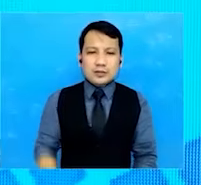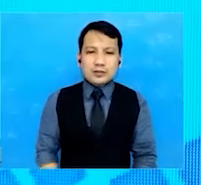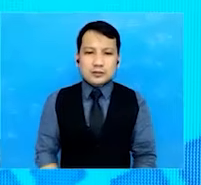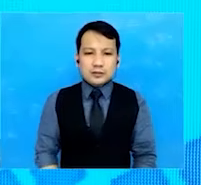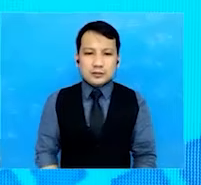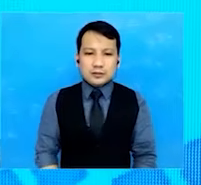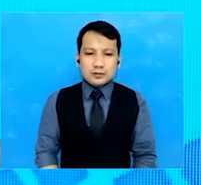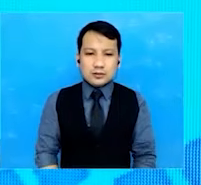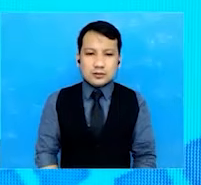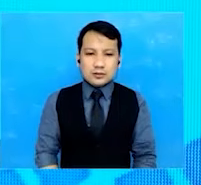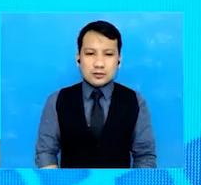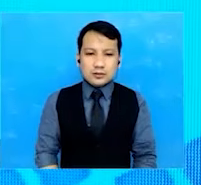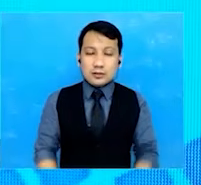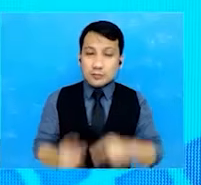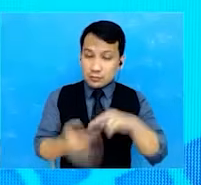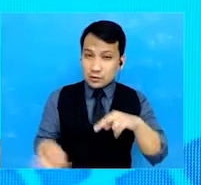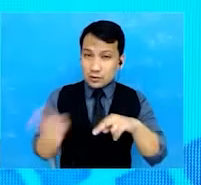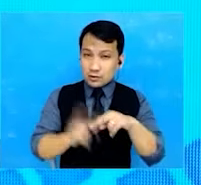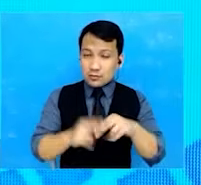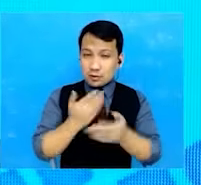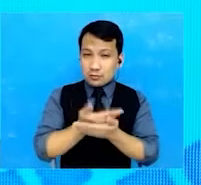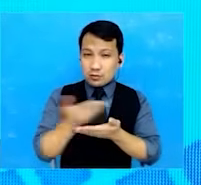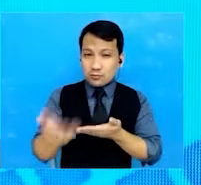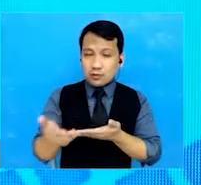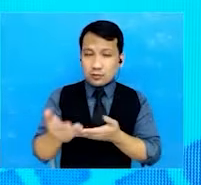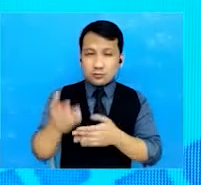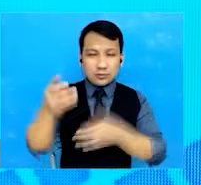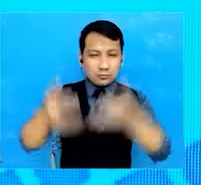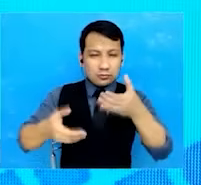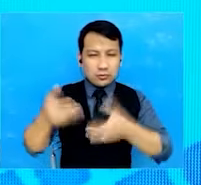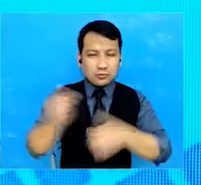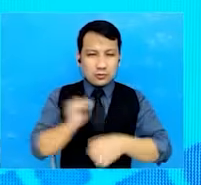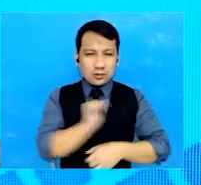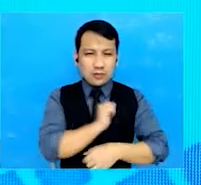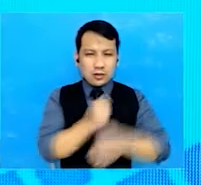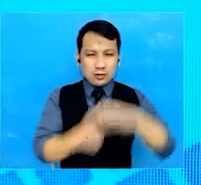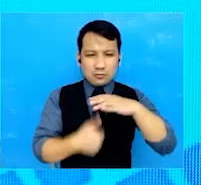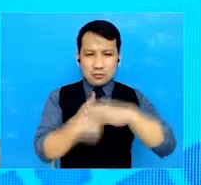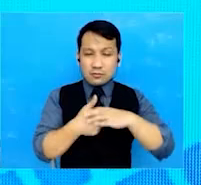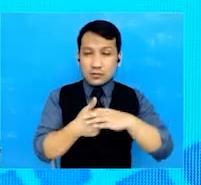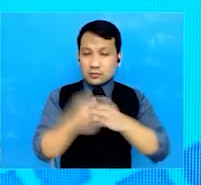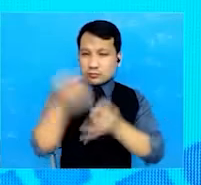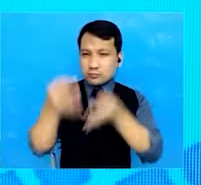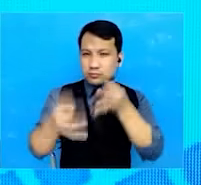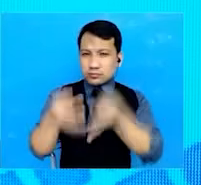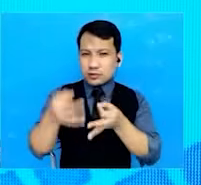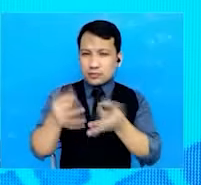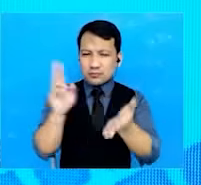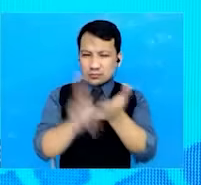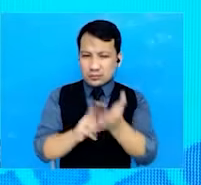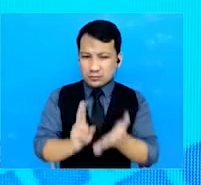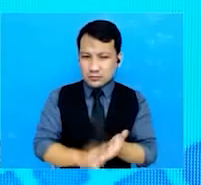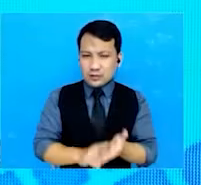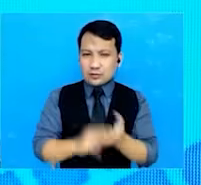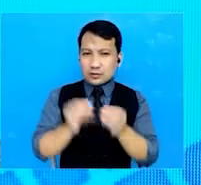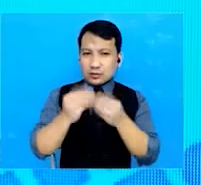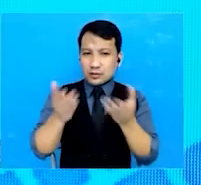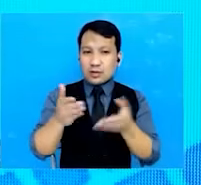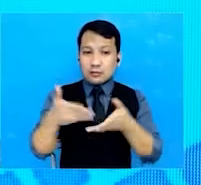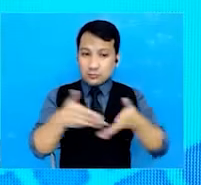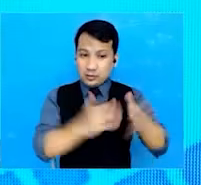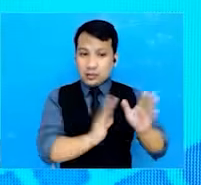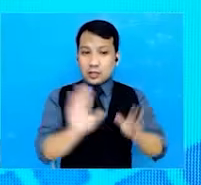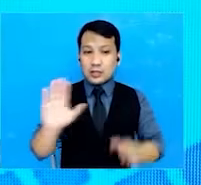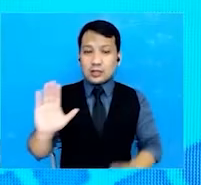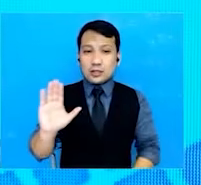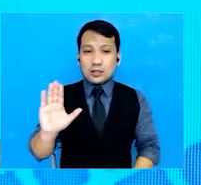Karagdagan po, kaugnay sa pagdinig ng Senado, lumabas sa investigasyon na pumirma at nagbigay ng go signal ang